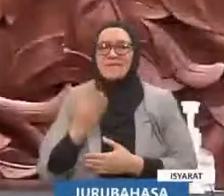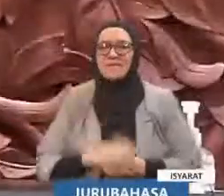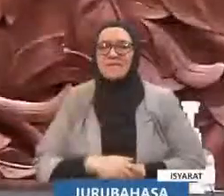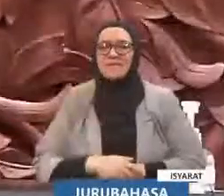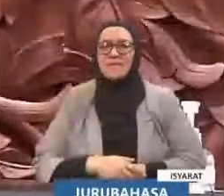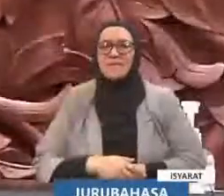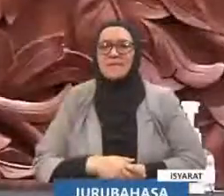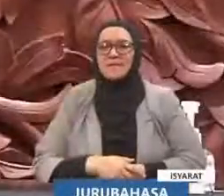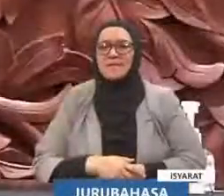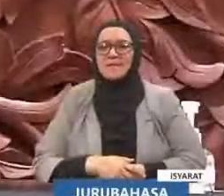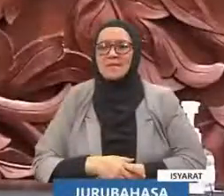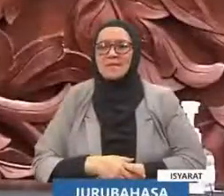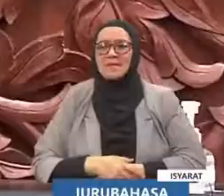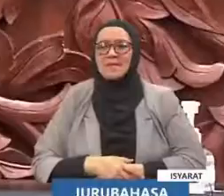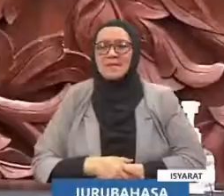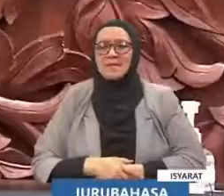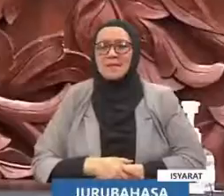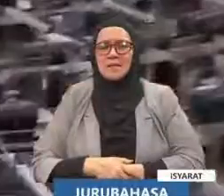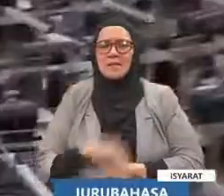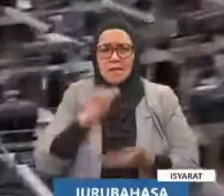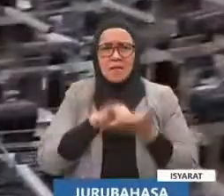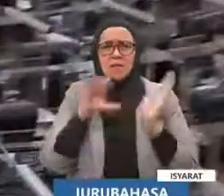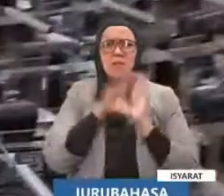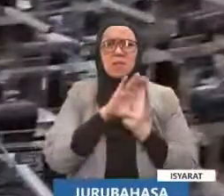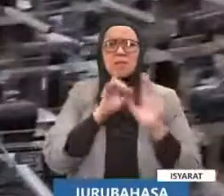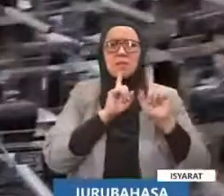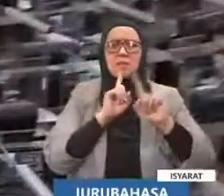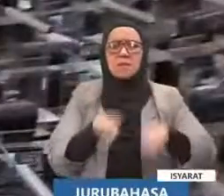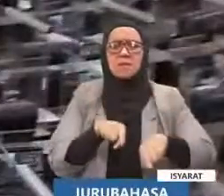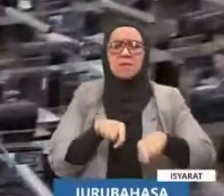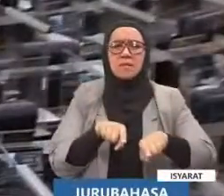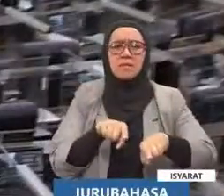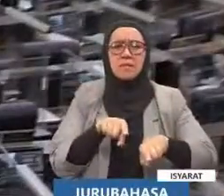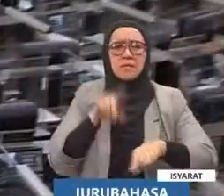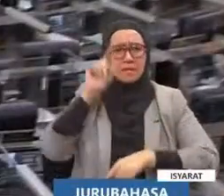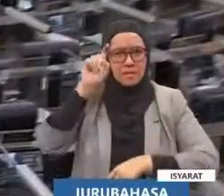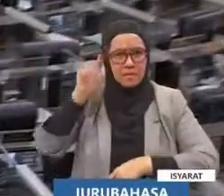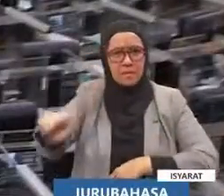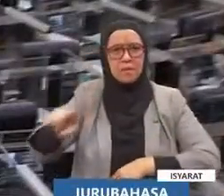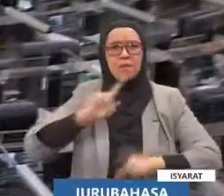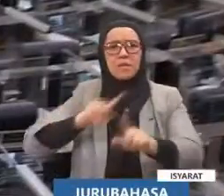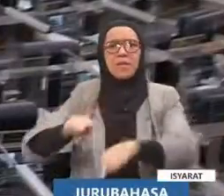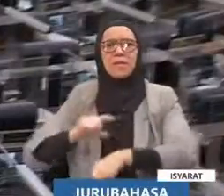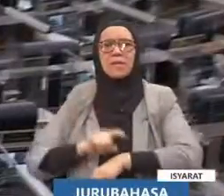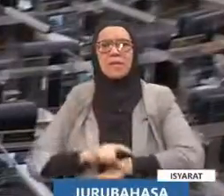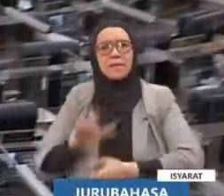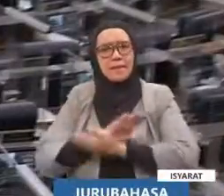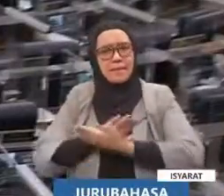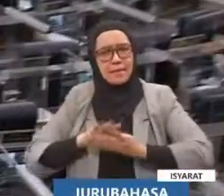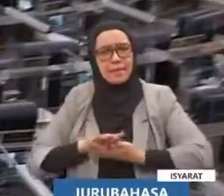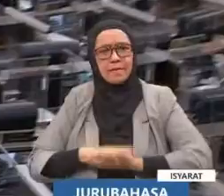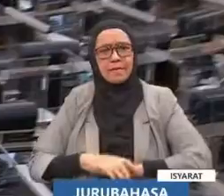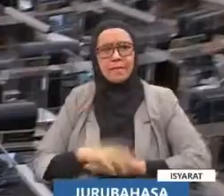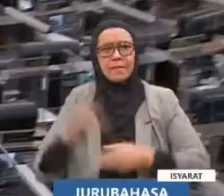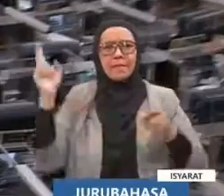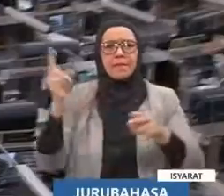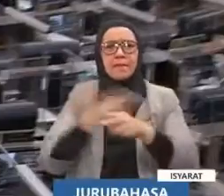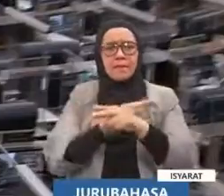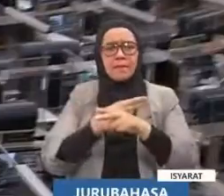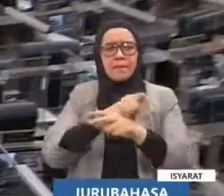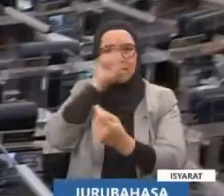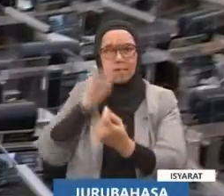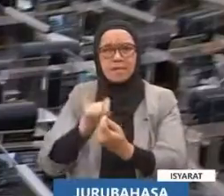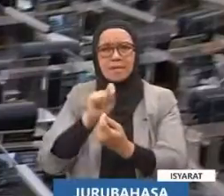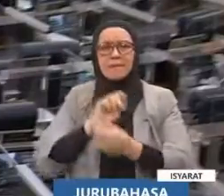Menteri pun sebegitulah tadi jawapan, contoh jawapan yang sepatutnya dijawab. Jitu ringkas tetapi